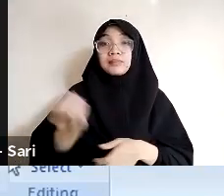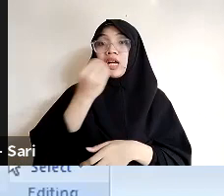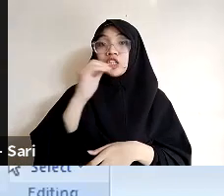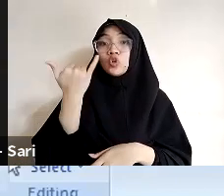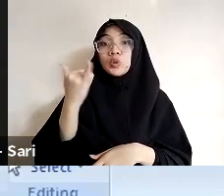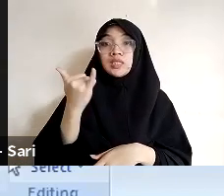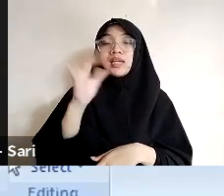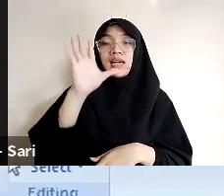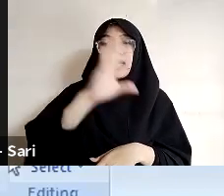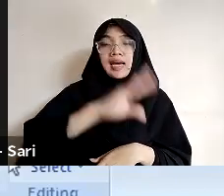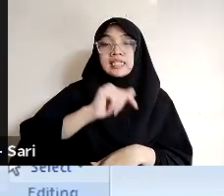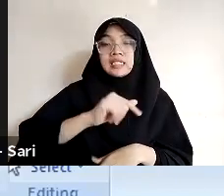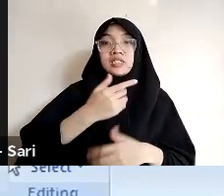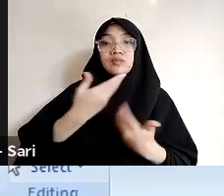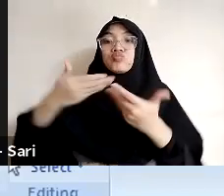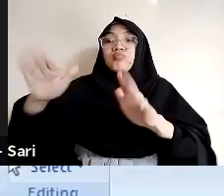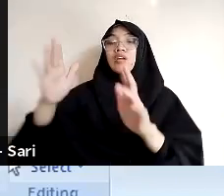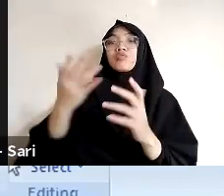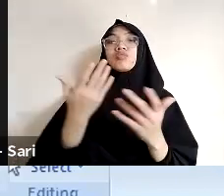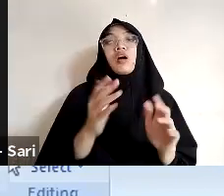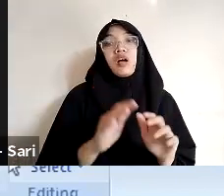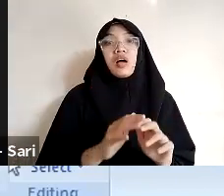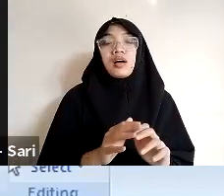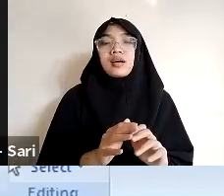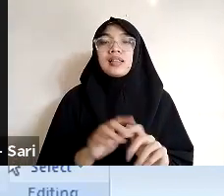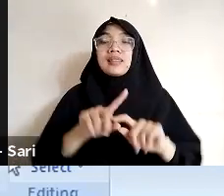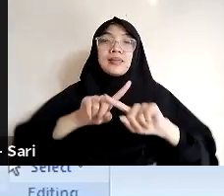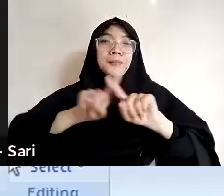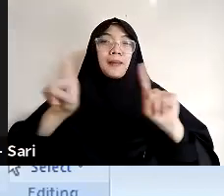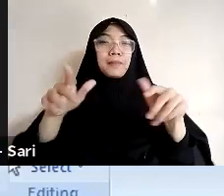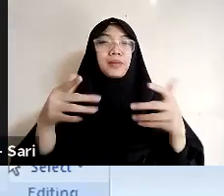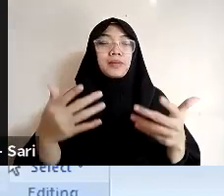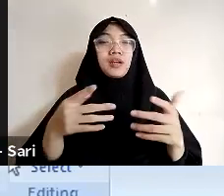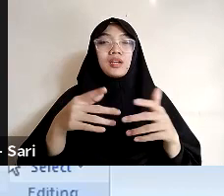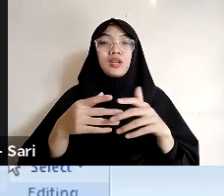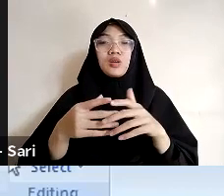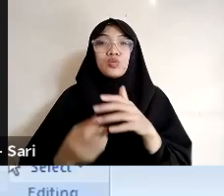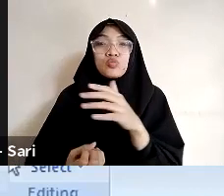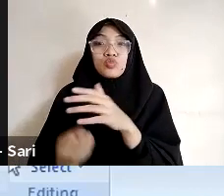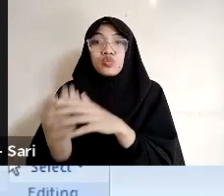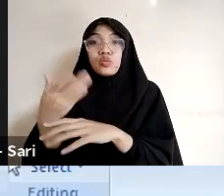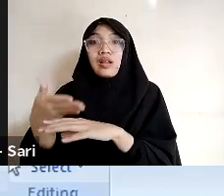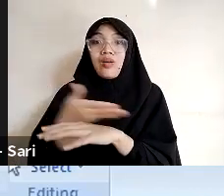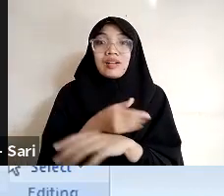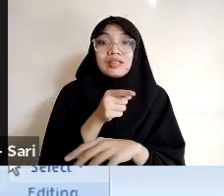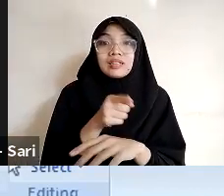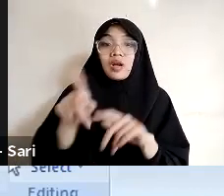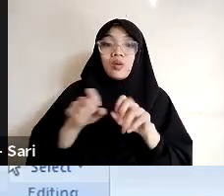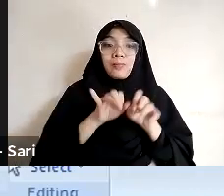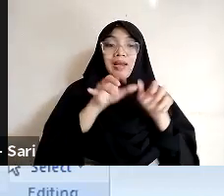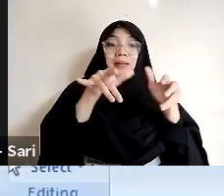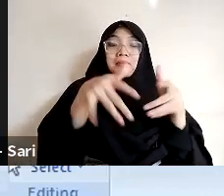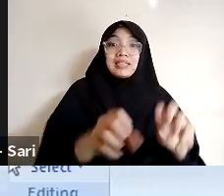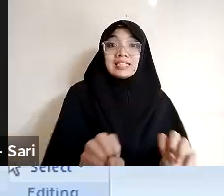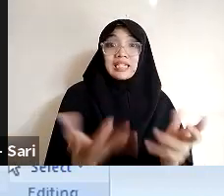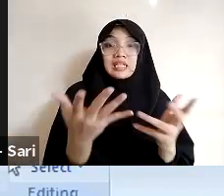hari ini sudah dibubarkan. Tetapi cikal bakal untuk itu, kalau pandemi ini terjadi, maka itu